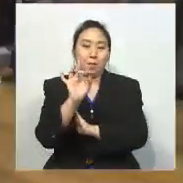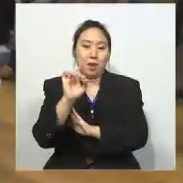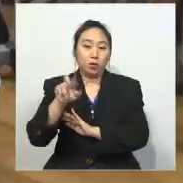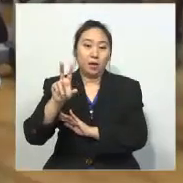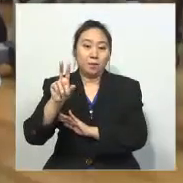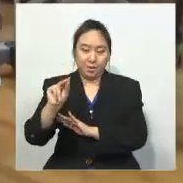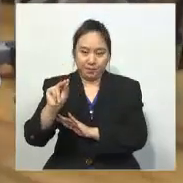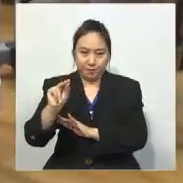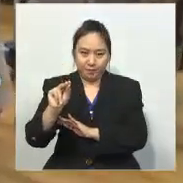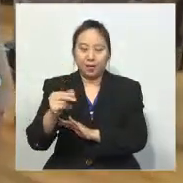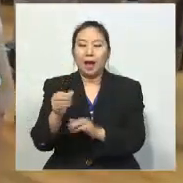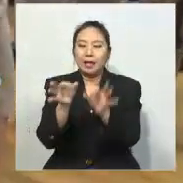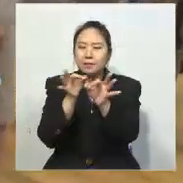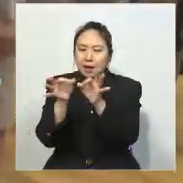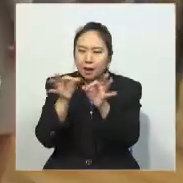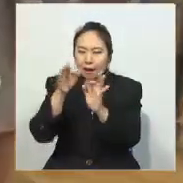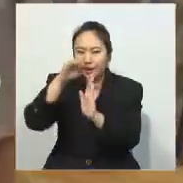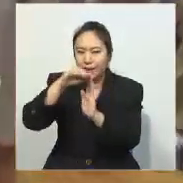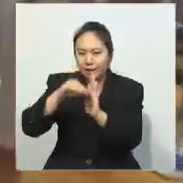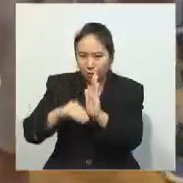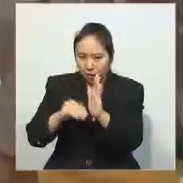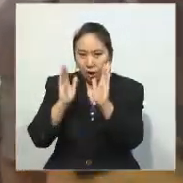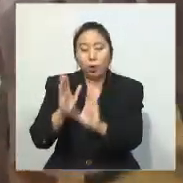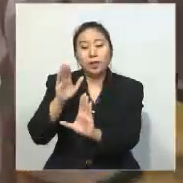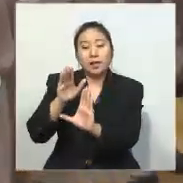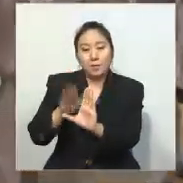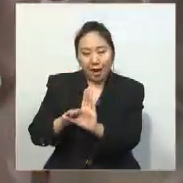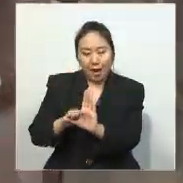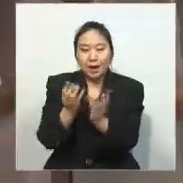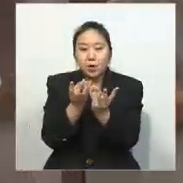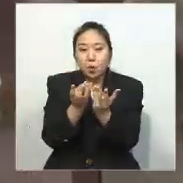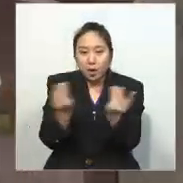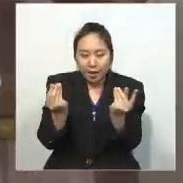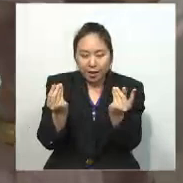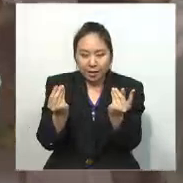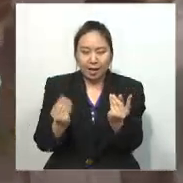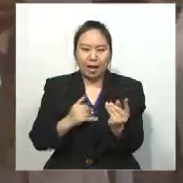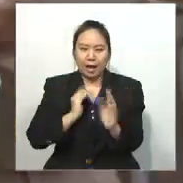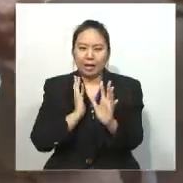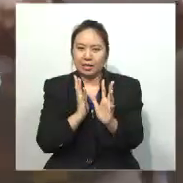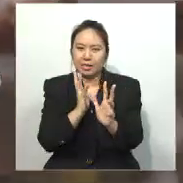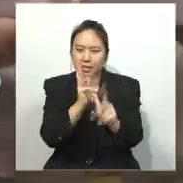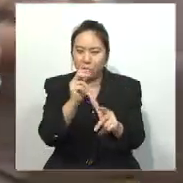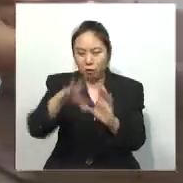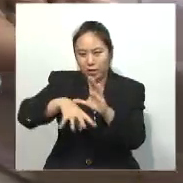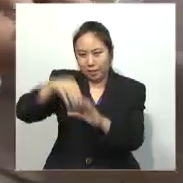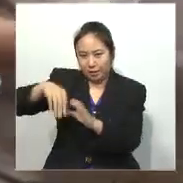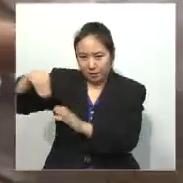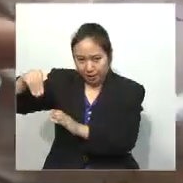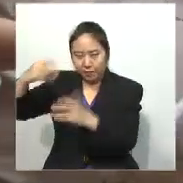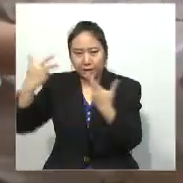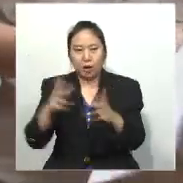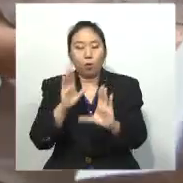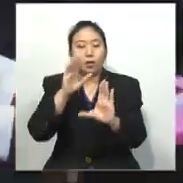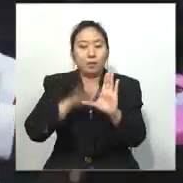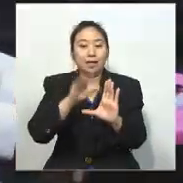ต.ได้ดำเนินการอธิบายขั้นตอนพร้อมให้ผู้สมัครแต่ละพรรคจับสลากหมายเลขลำดับการยื่นใบสมัครมีผู้สมัครส.ส.เชียงใหม่นะครับ